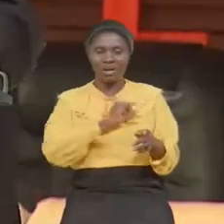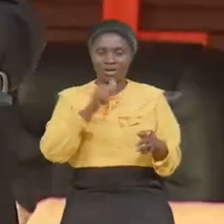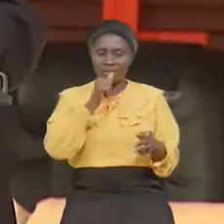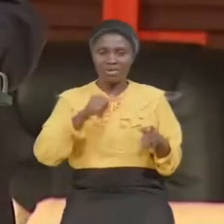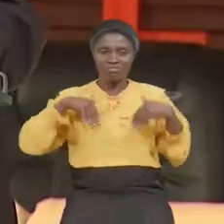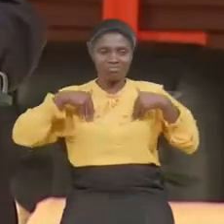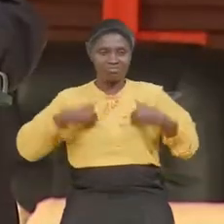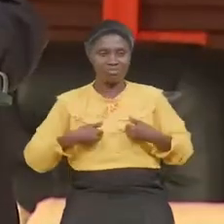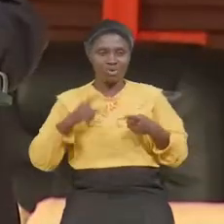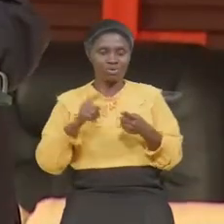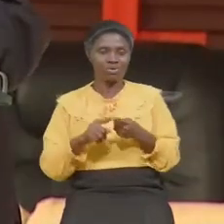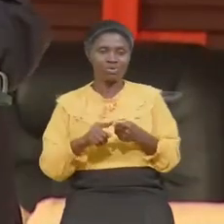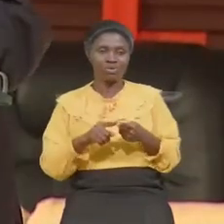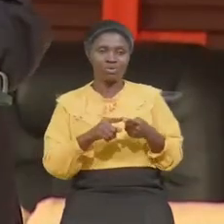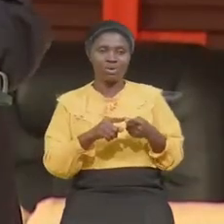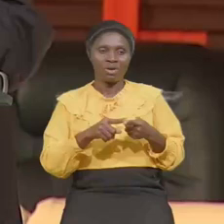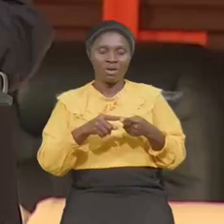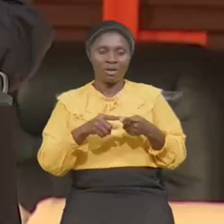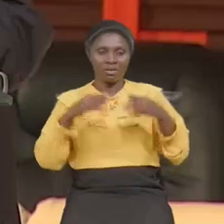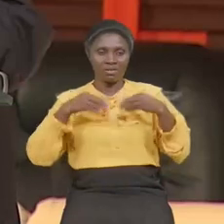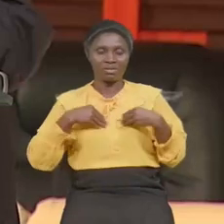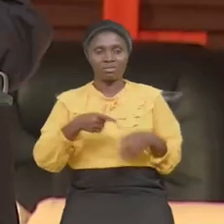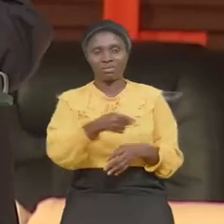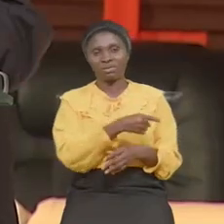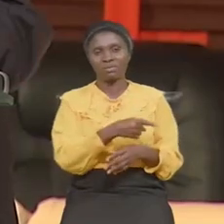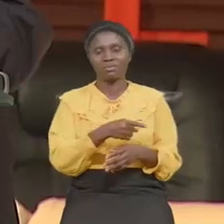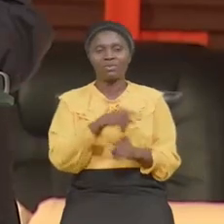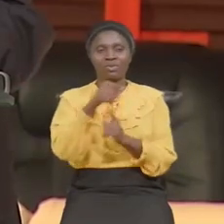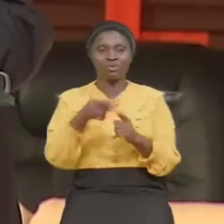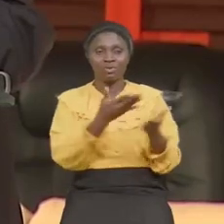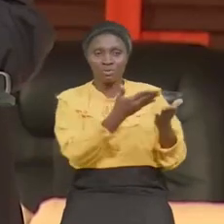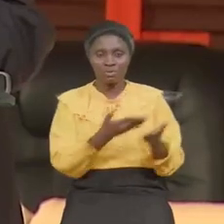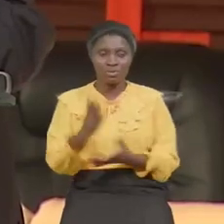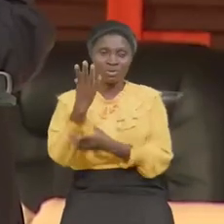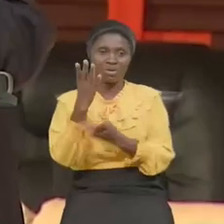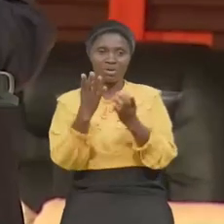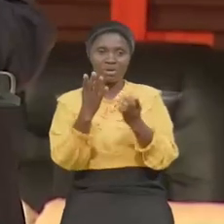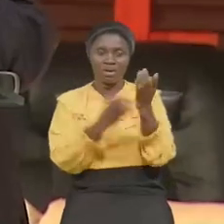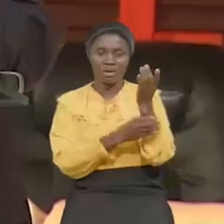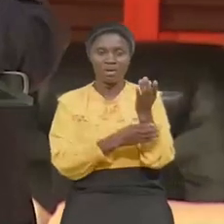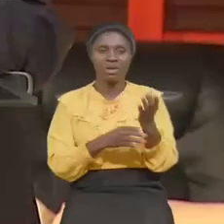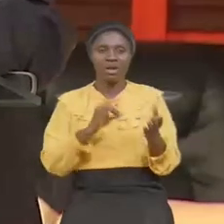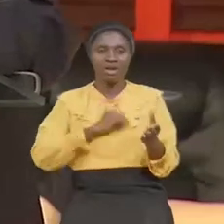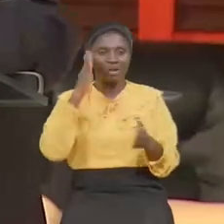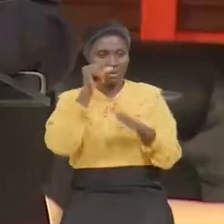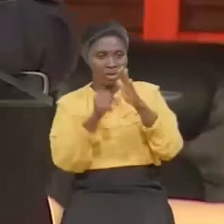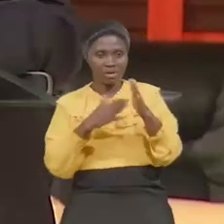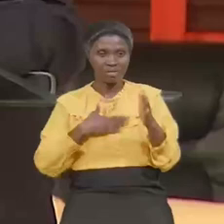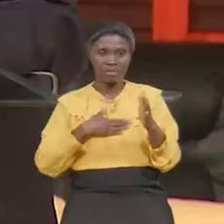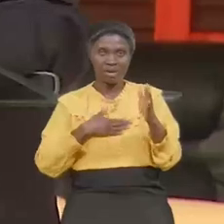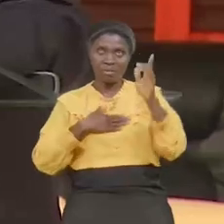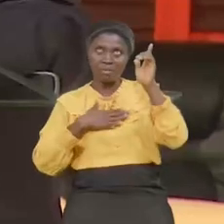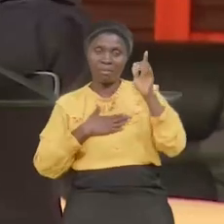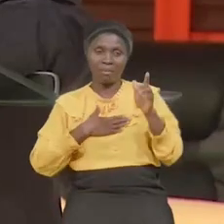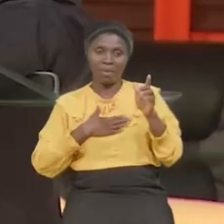Quand vous étendez vos mains, je détourne de vous mes yeux. Quand vous multipliez les prières, je n'écoute pas.